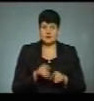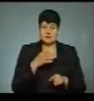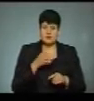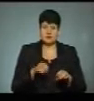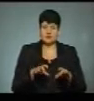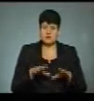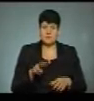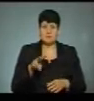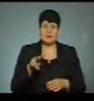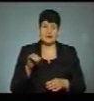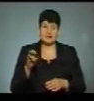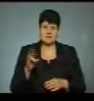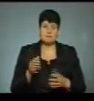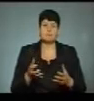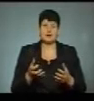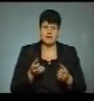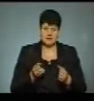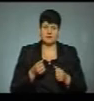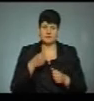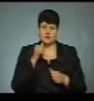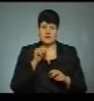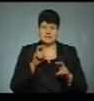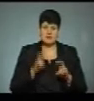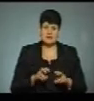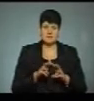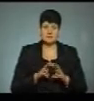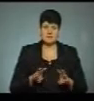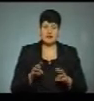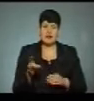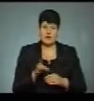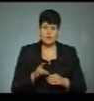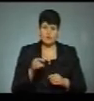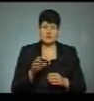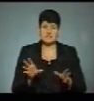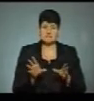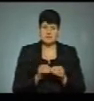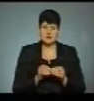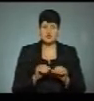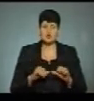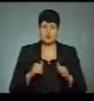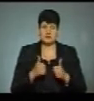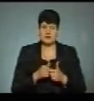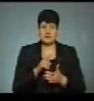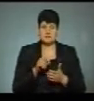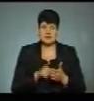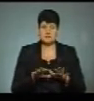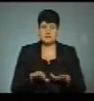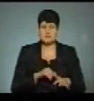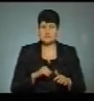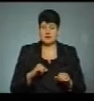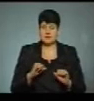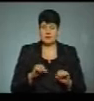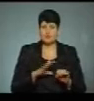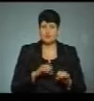рішення по Млиновецькій громаді прийняте. Вчора на засіданні в Мінрегіоні спільно із підкомітетом Верховної ради з питань місцевого самоврядування було